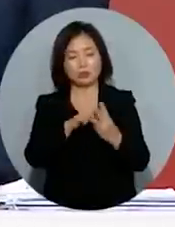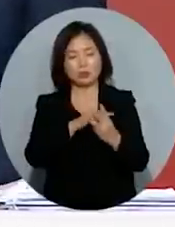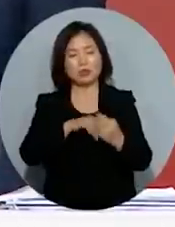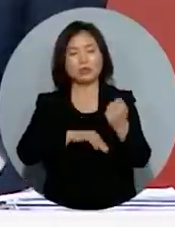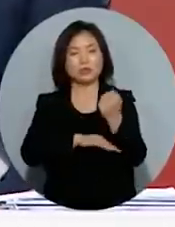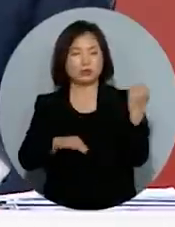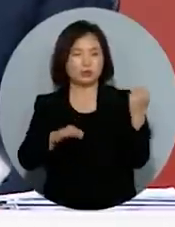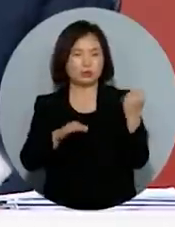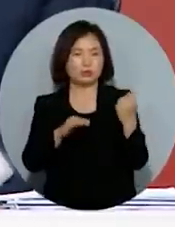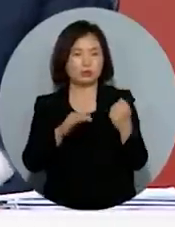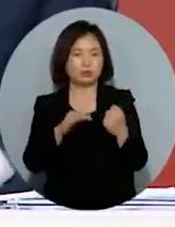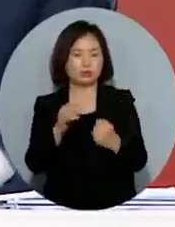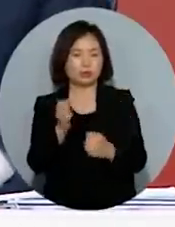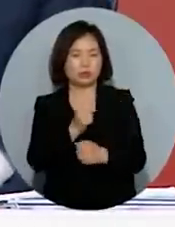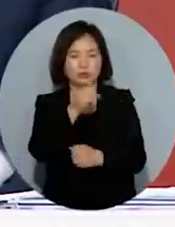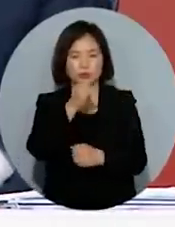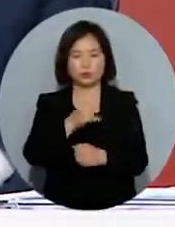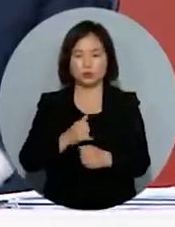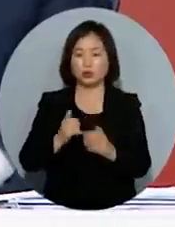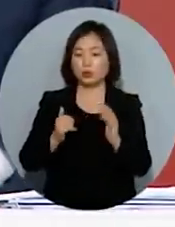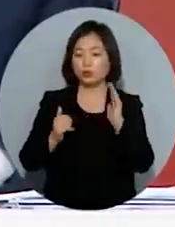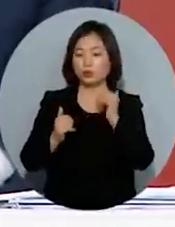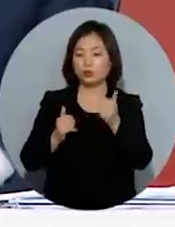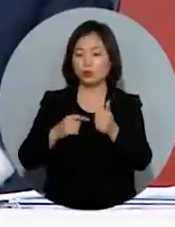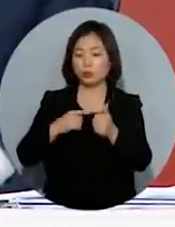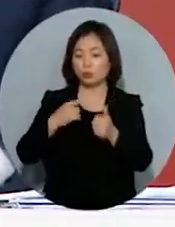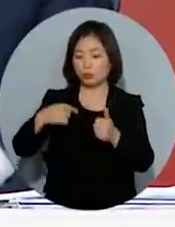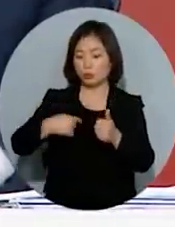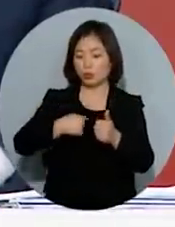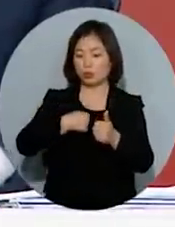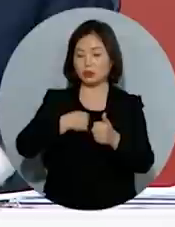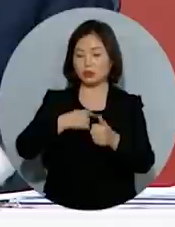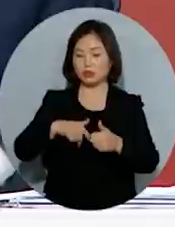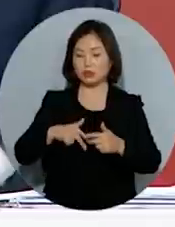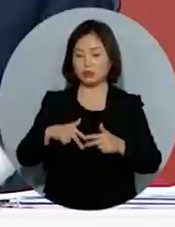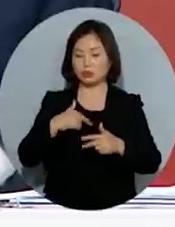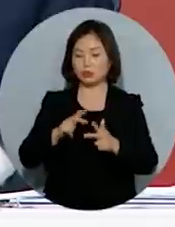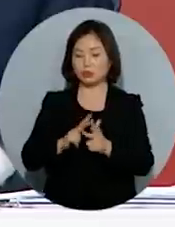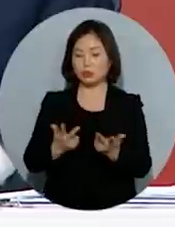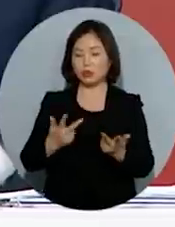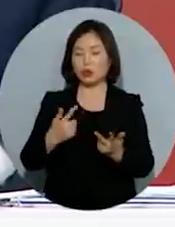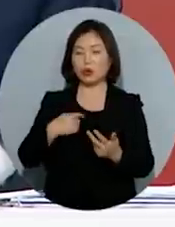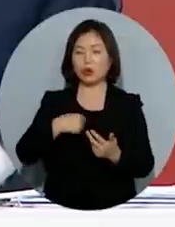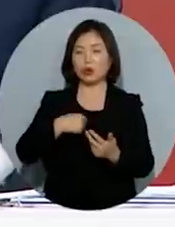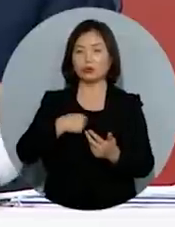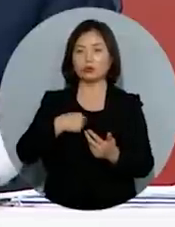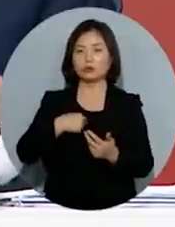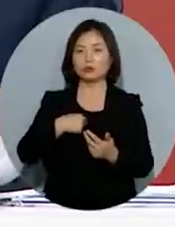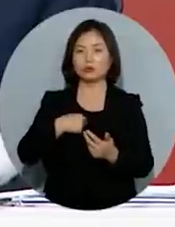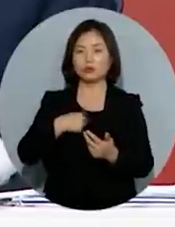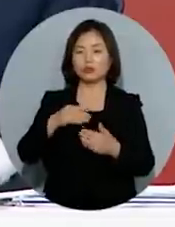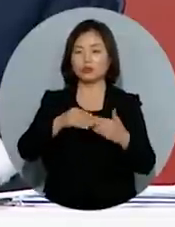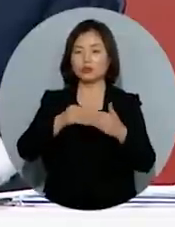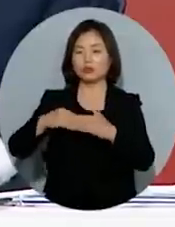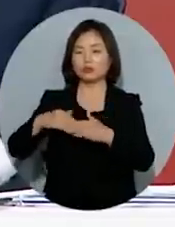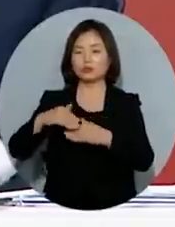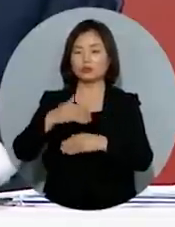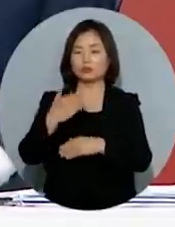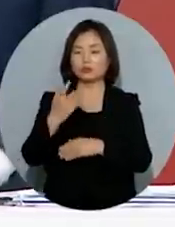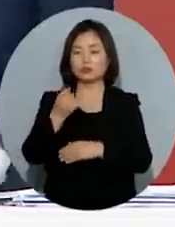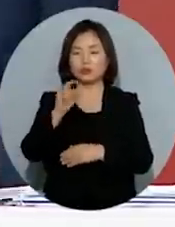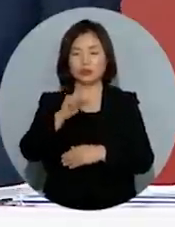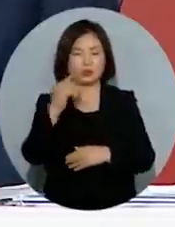기준을 삼았으면 합니다. 대통령 본인은 어떤 리더십을 갖고 있어야 된다고 생각합니까? 사람 쓰는 문제에